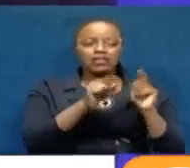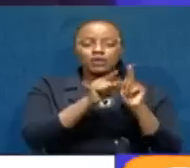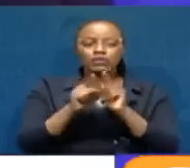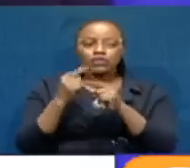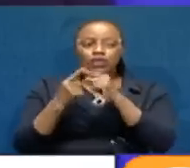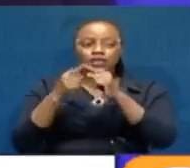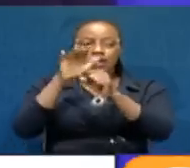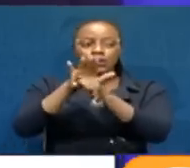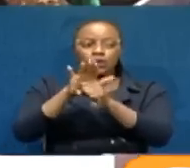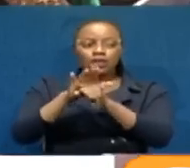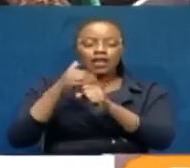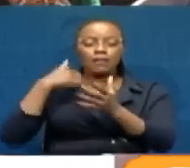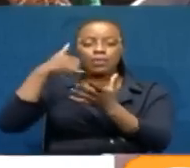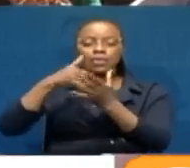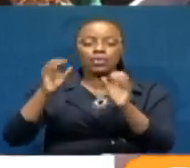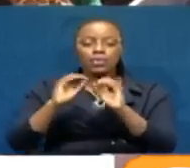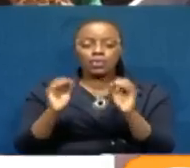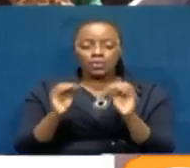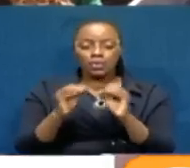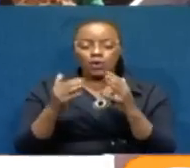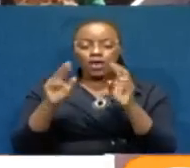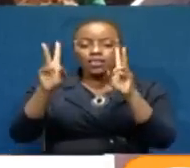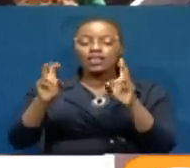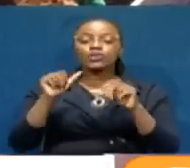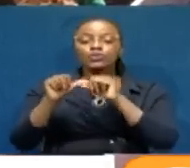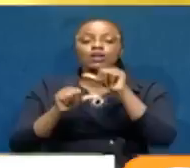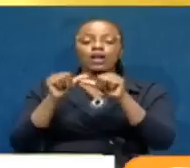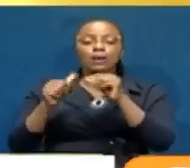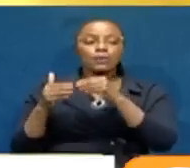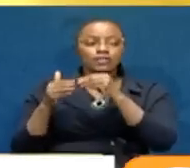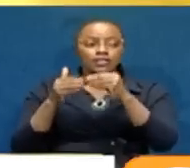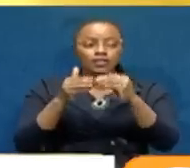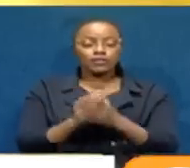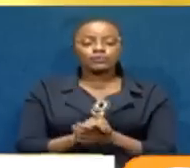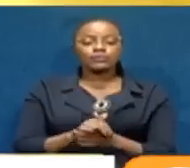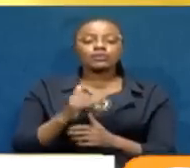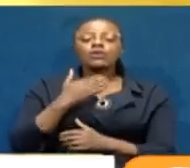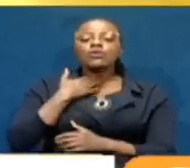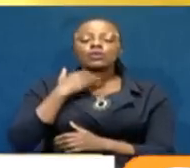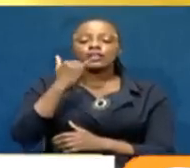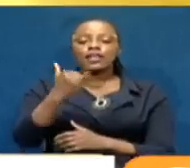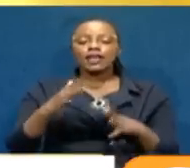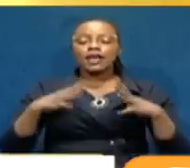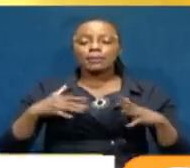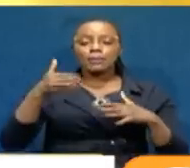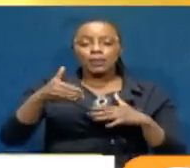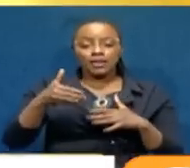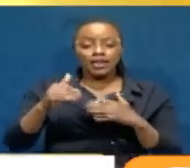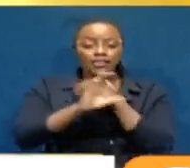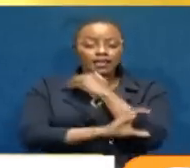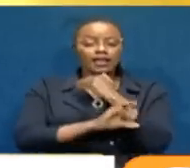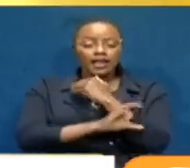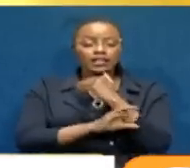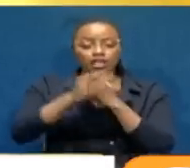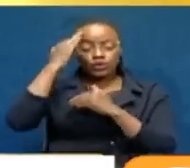kwa miaka mingi wameachwa nyuma katika masuala ya uongozi. I want the young people of this nation to